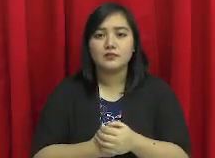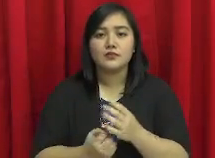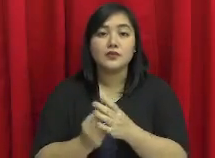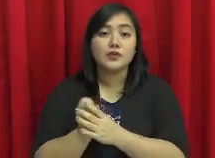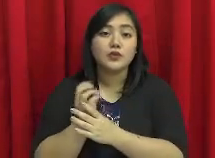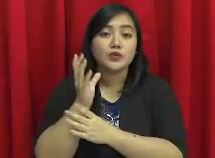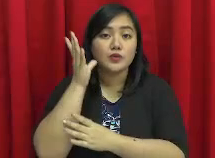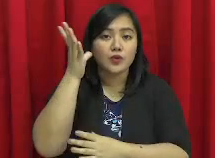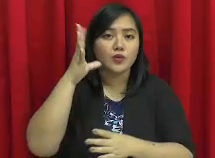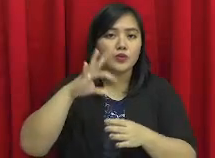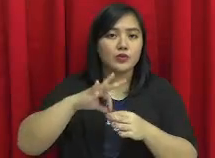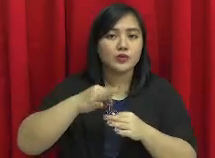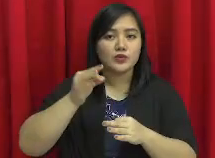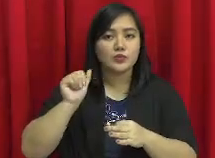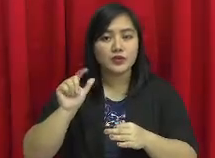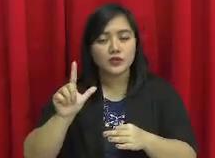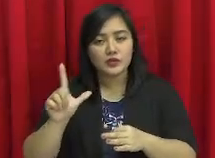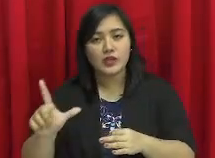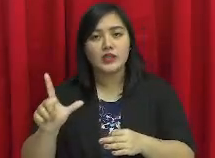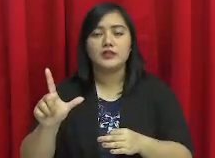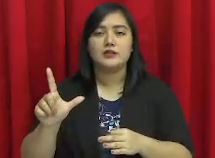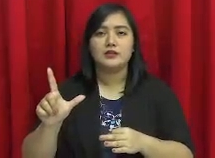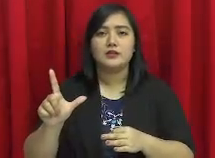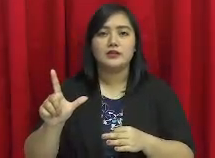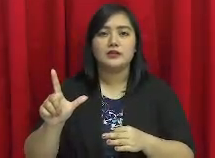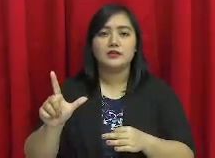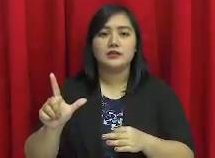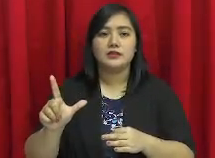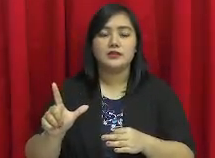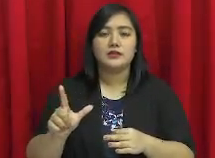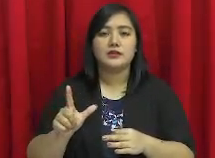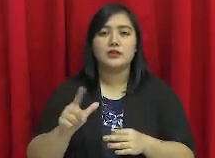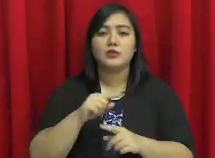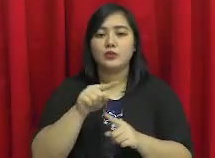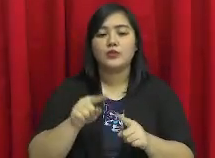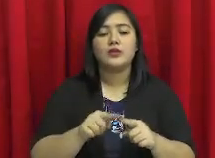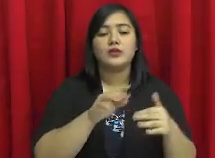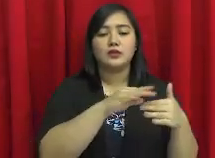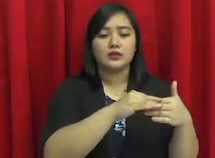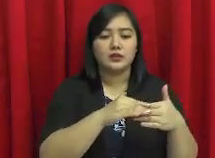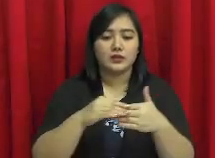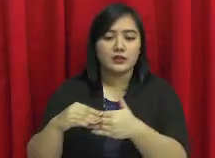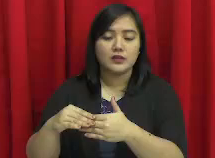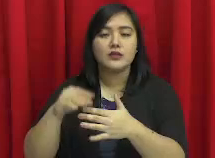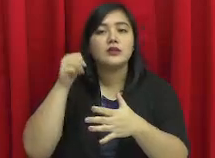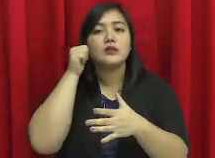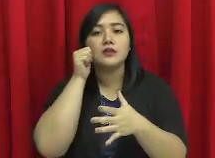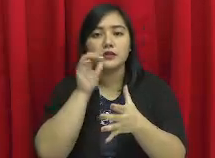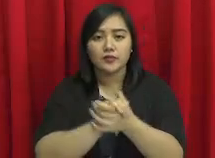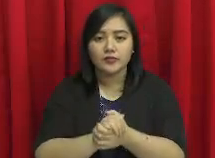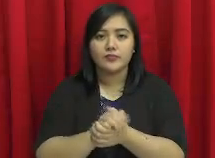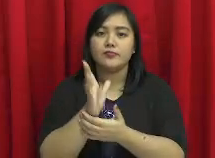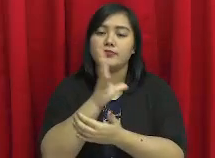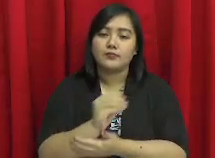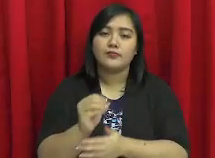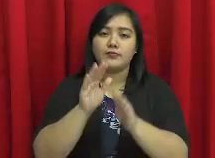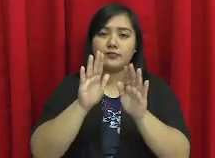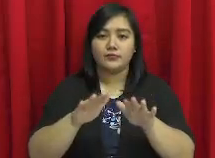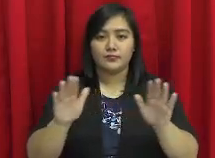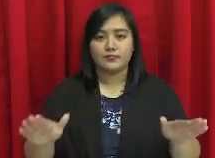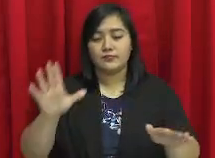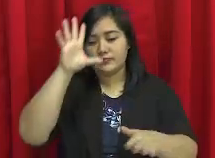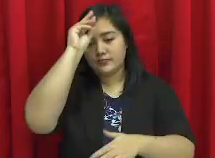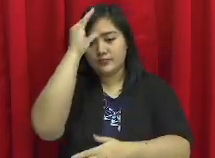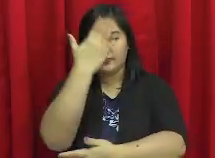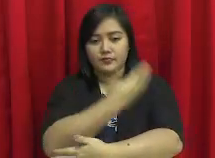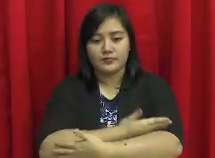tayo spiritually pagdating sa paunguna natin sa ating asawa at sa ating mga anak. Pagdating